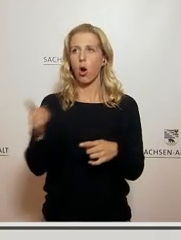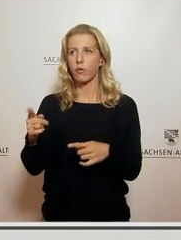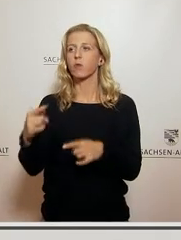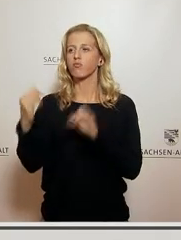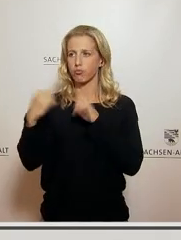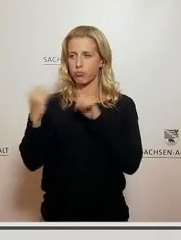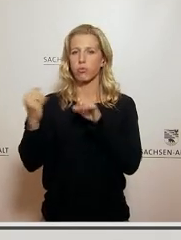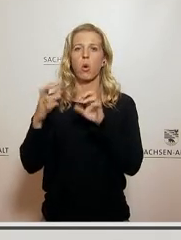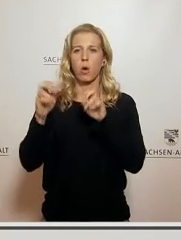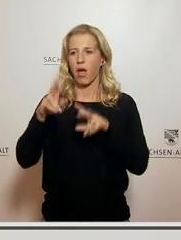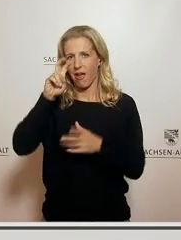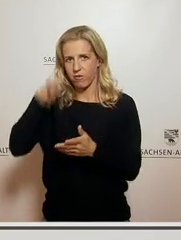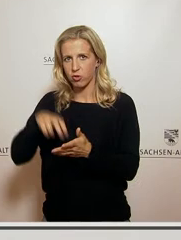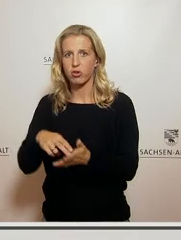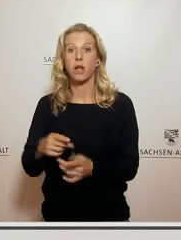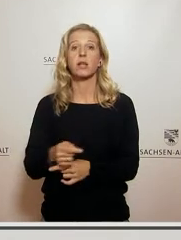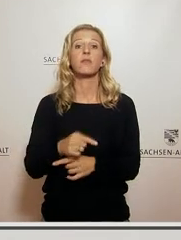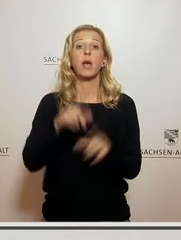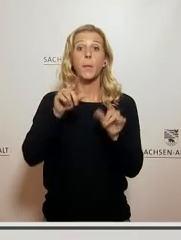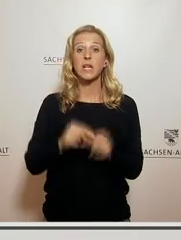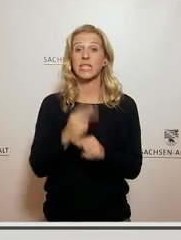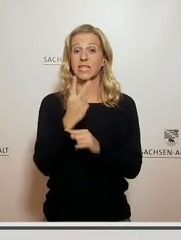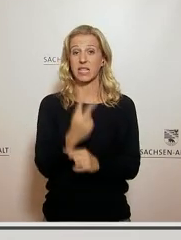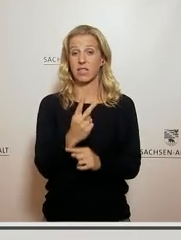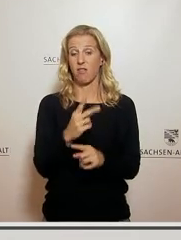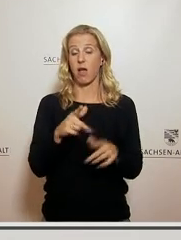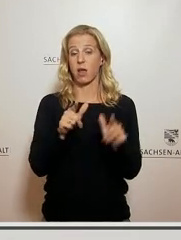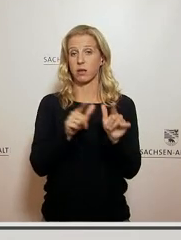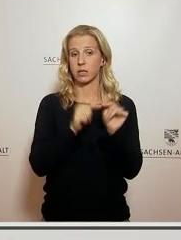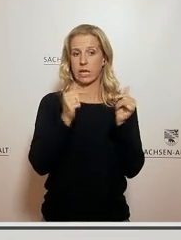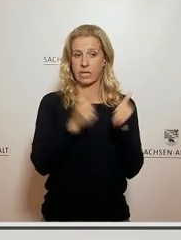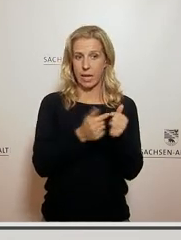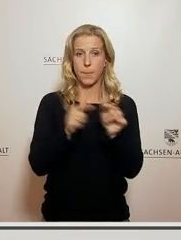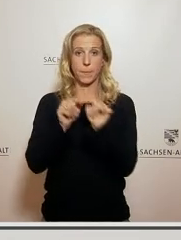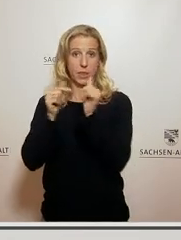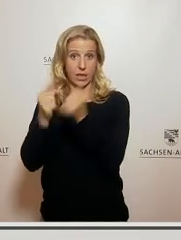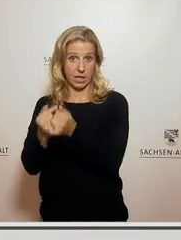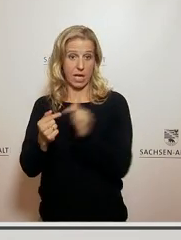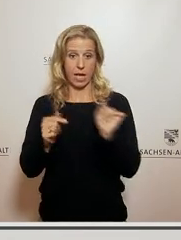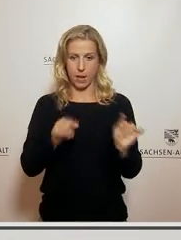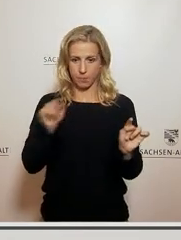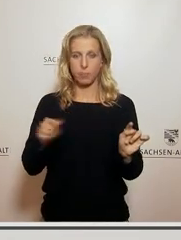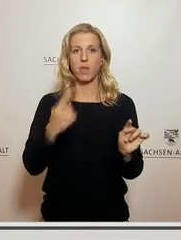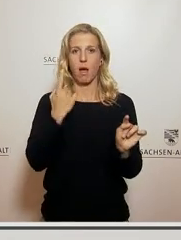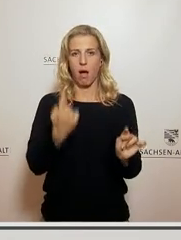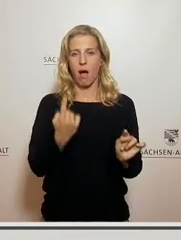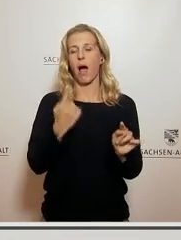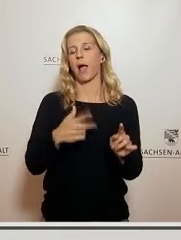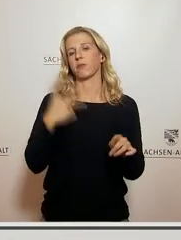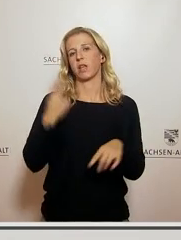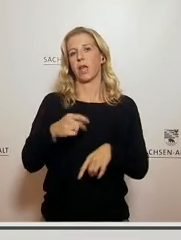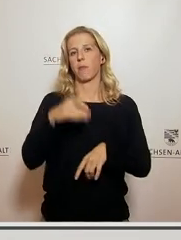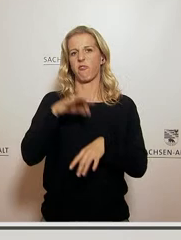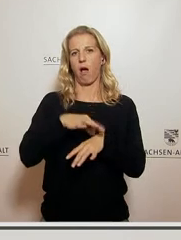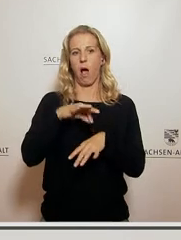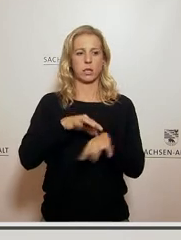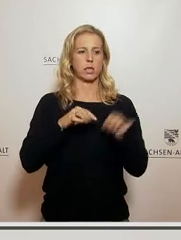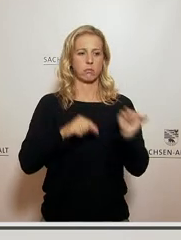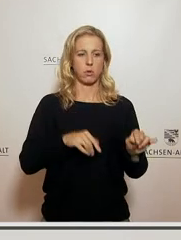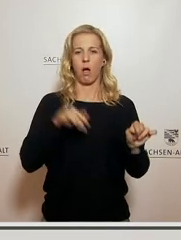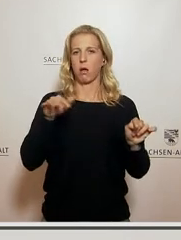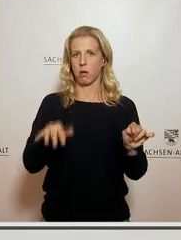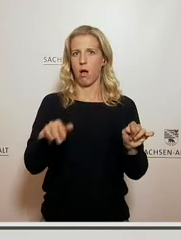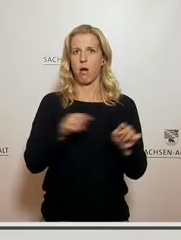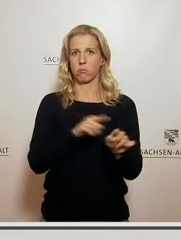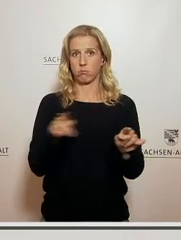zugesichert, dass mindestens für 2 Impfteams jeweils ein Impfarzt auch da ist. Und wenn